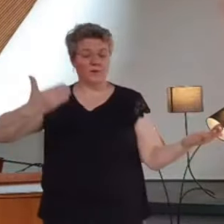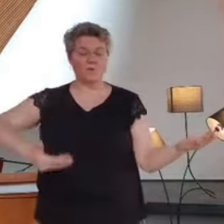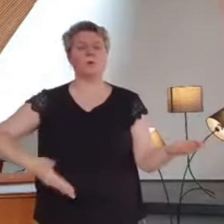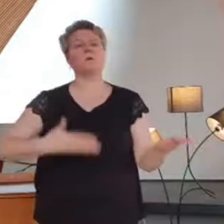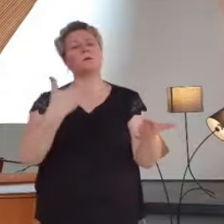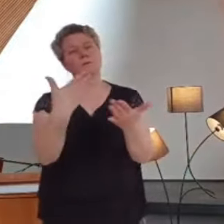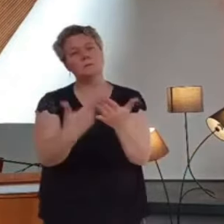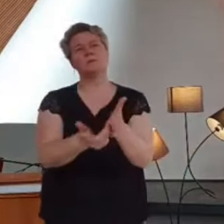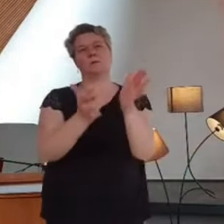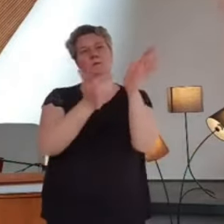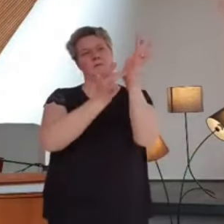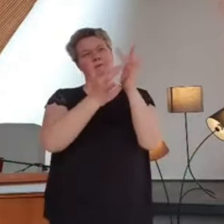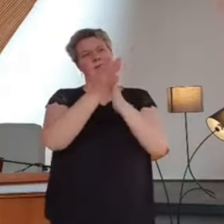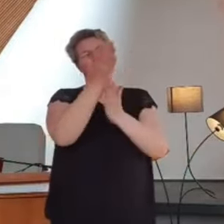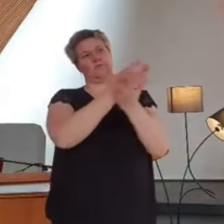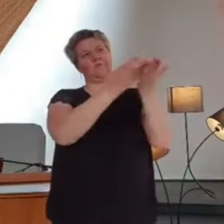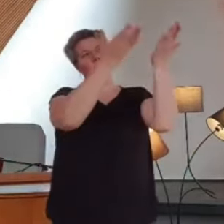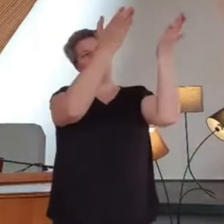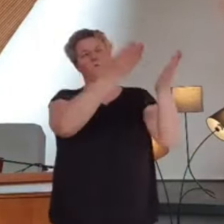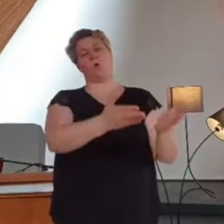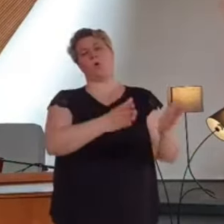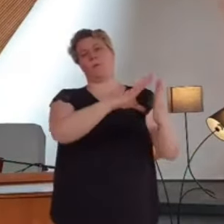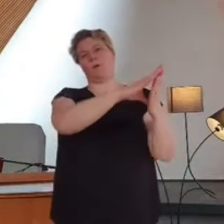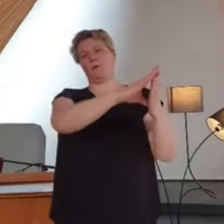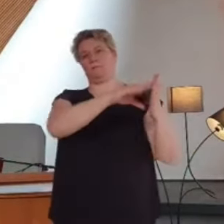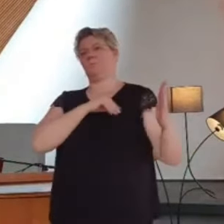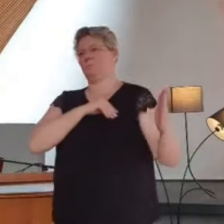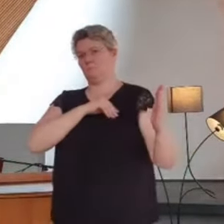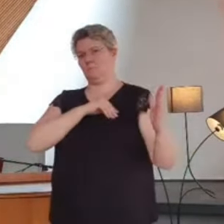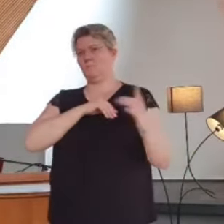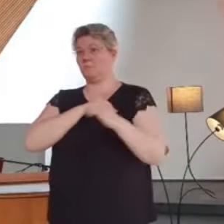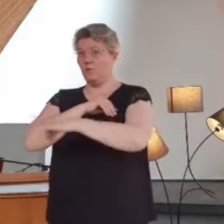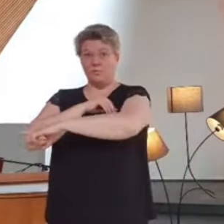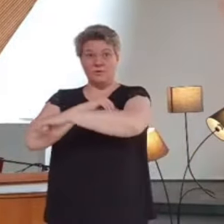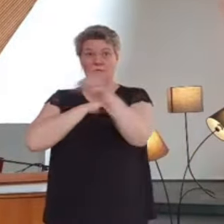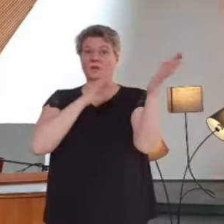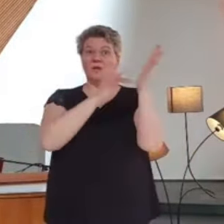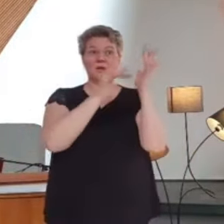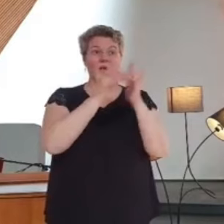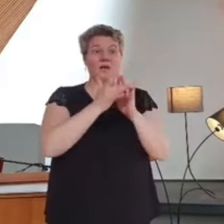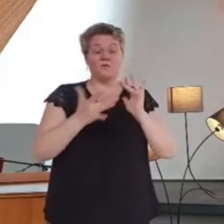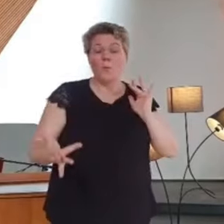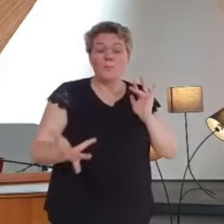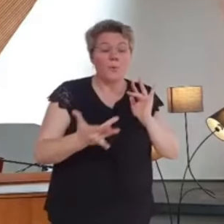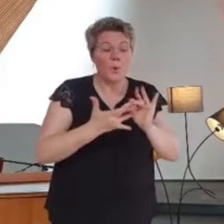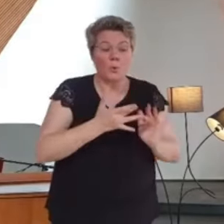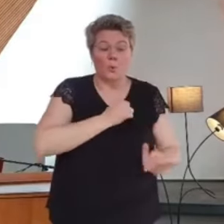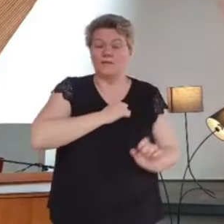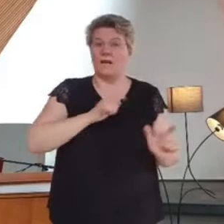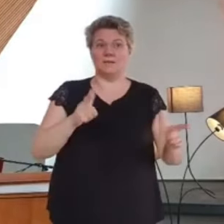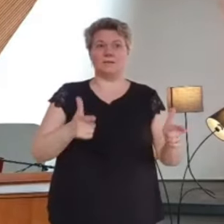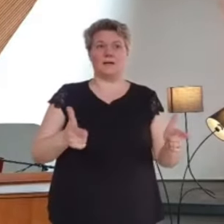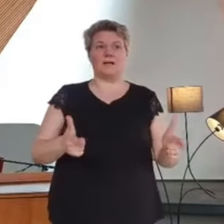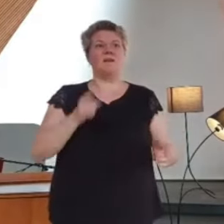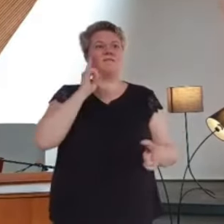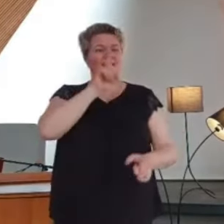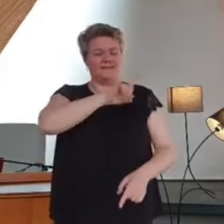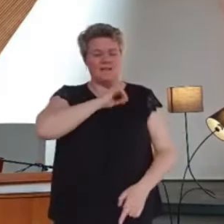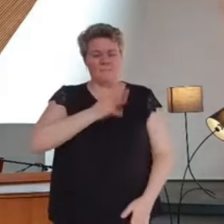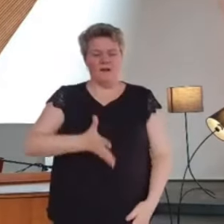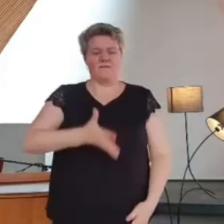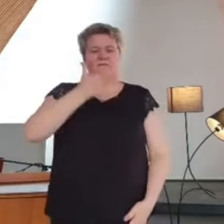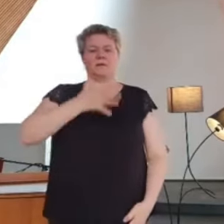Jesus abschneiden können und ihn ein wenig als Vorbild vielleicht sehen können. Wenn man merkt, oh, hier habe ich eine Art